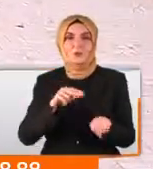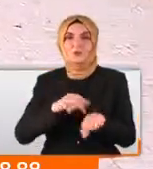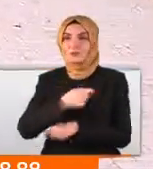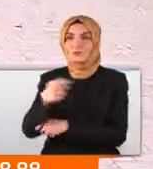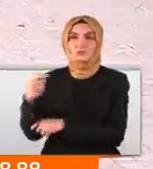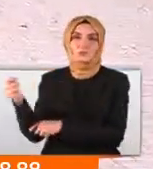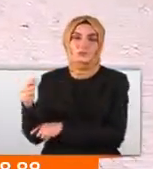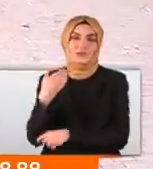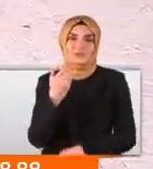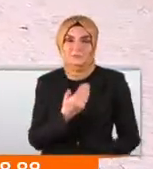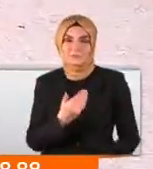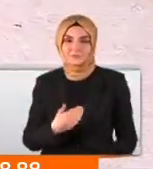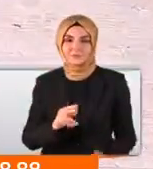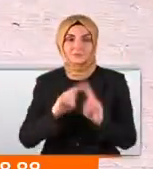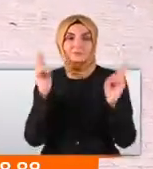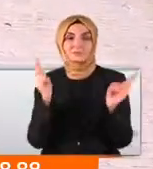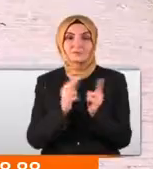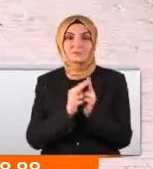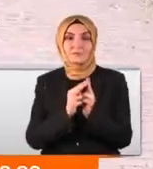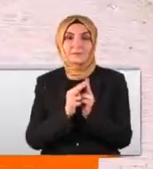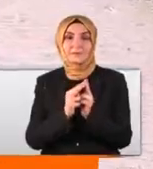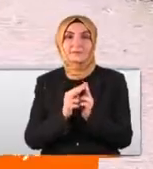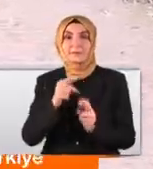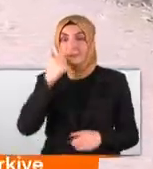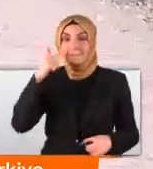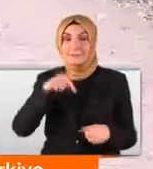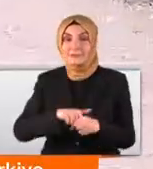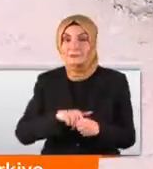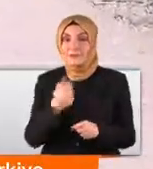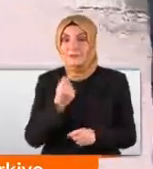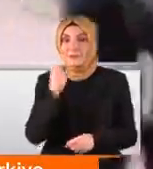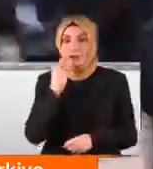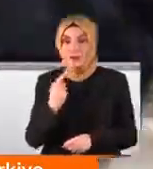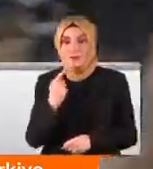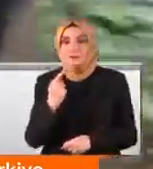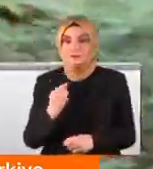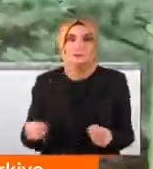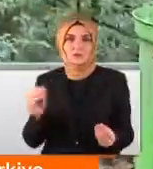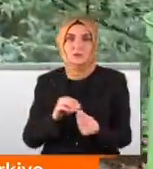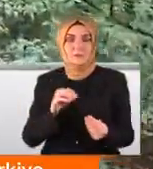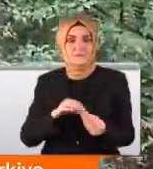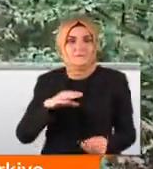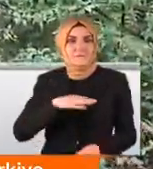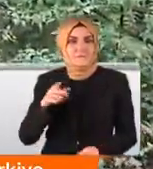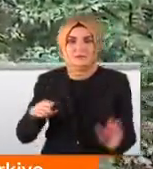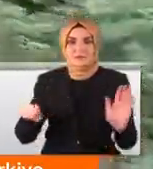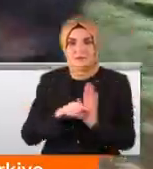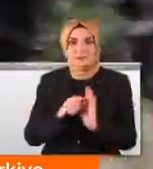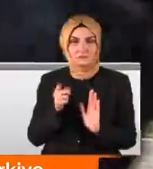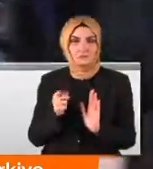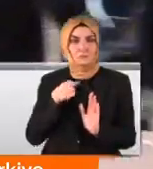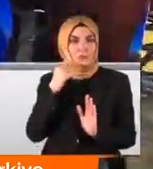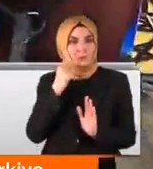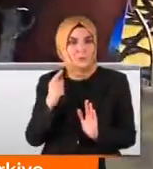fiyatlarına ve petrol fiyatlarına ciddi anlamda bir artış geldi. Biz de bu olumsuzluklara karşı bir farkındalık